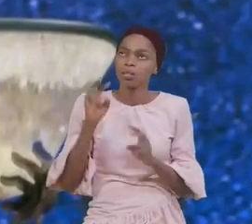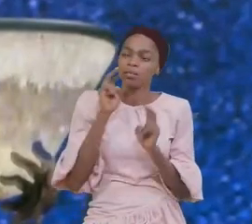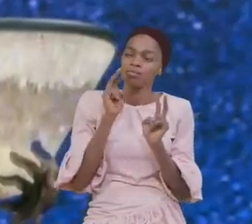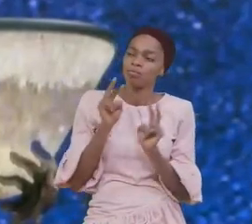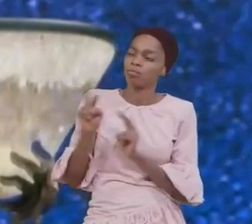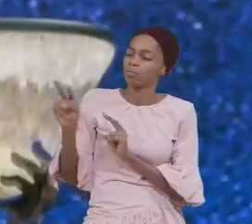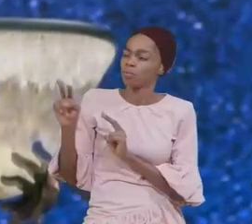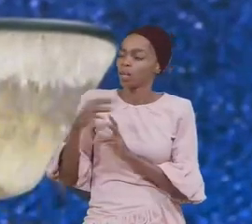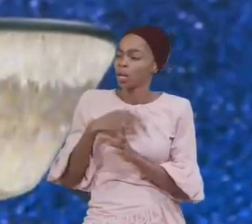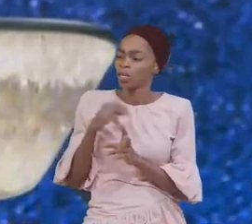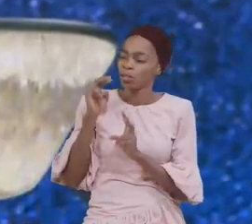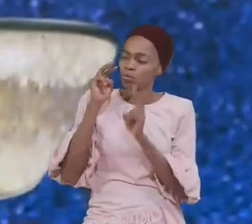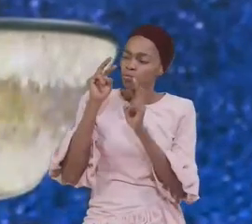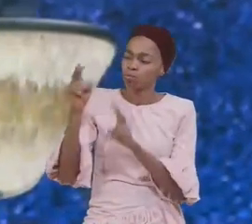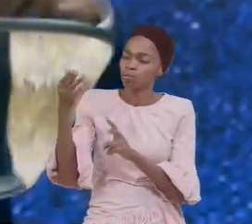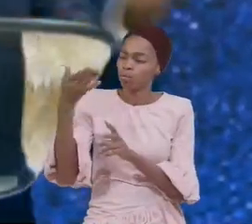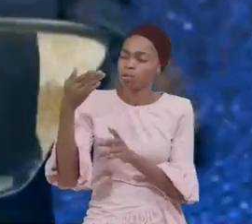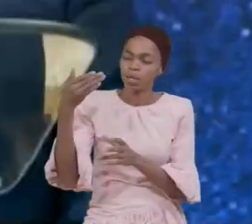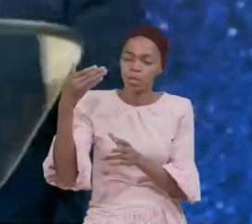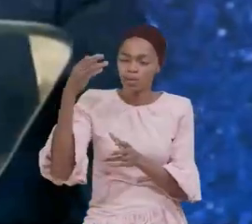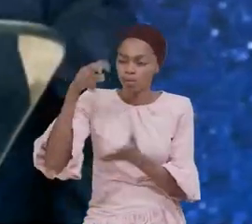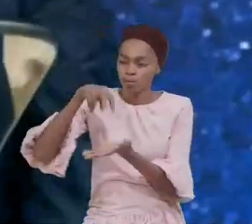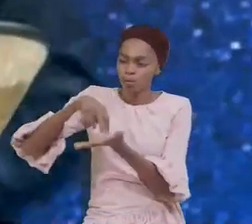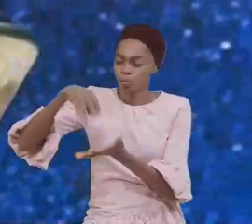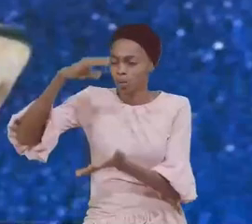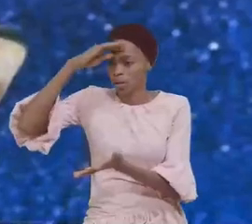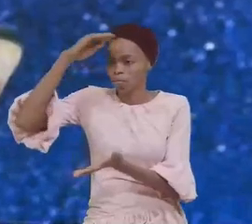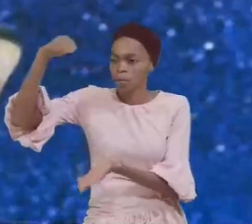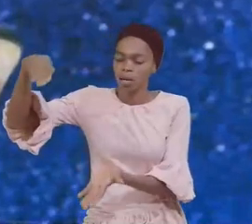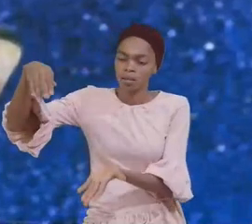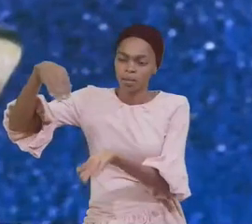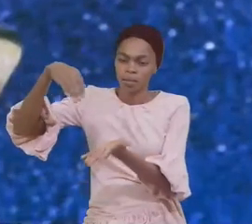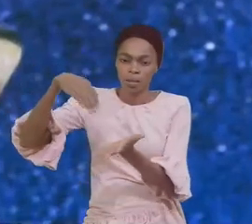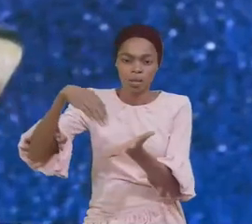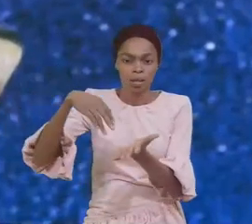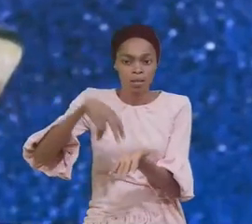et il se tenait un homme là contre lui,